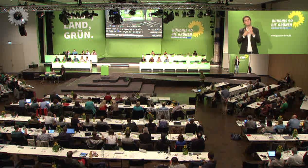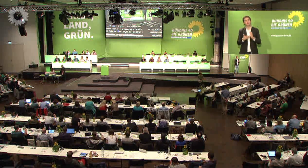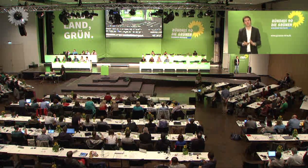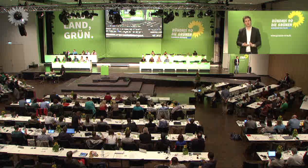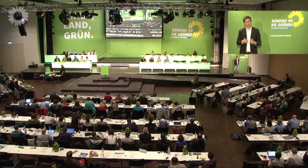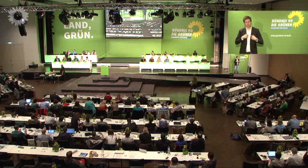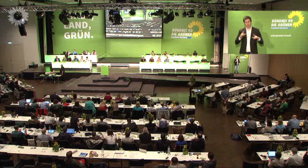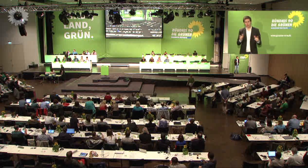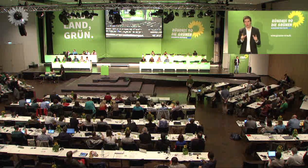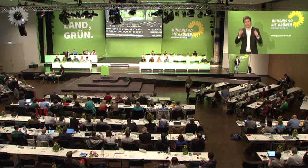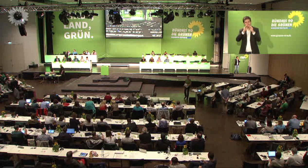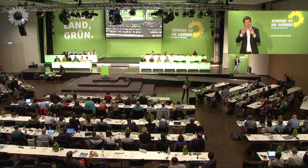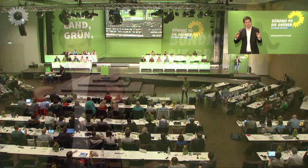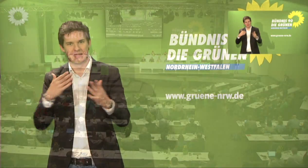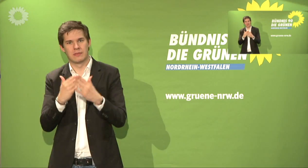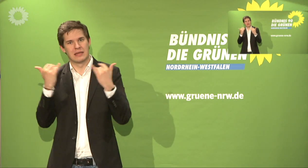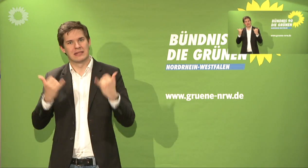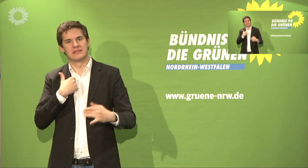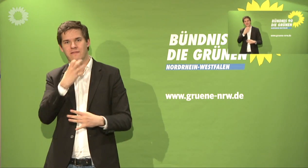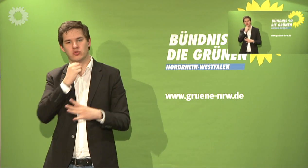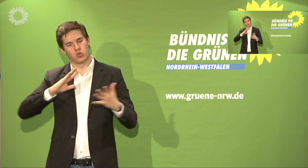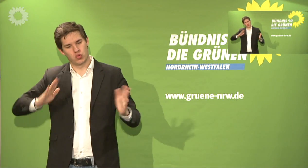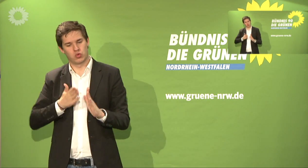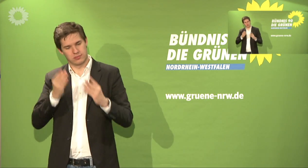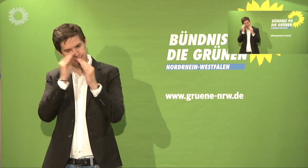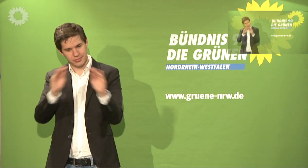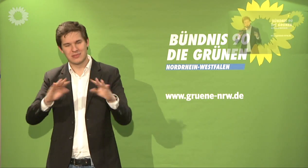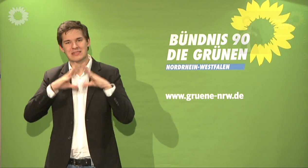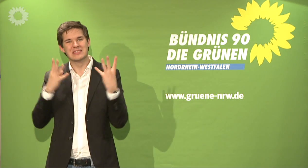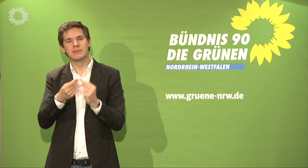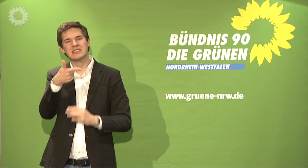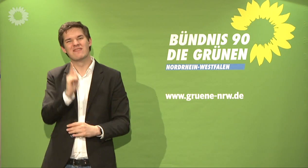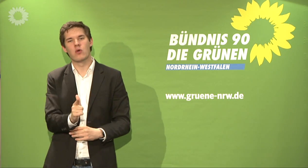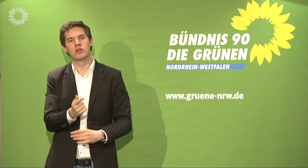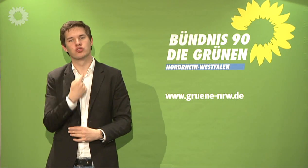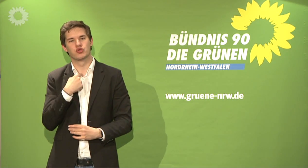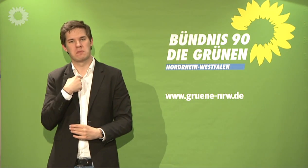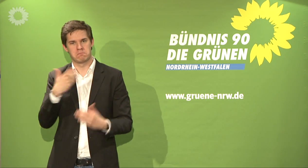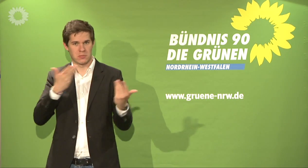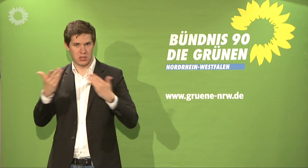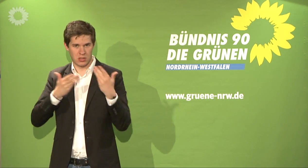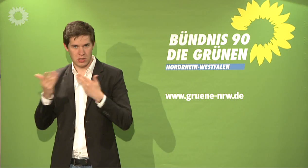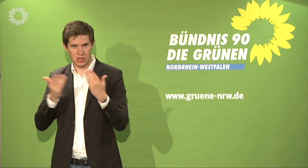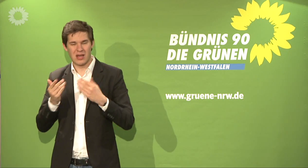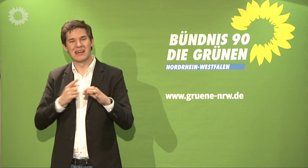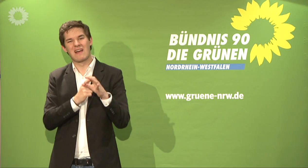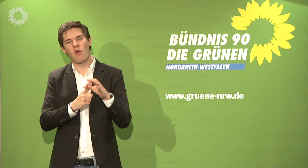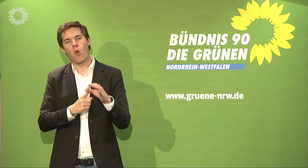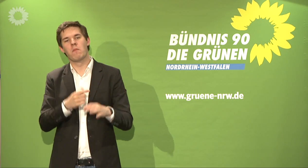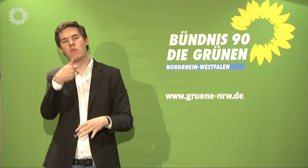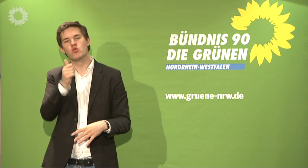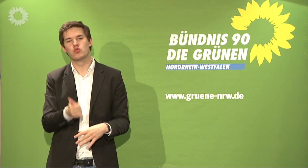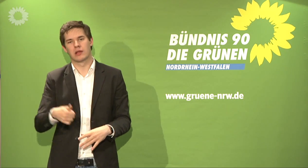nicht vorgestellt. Das möchte ich hiermit eben kurz tun. Es wurden 200 Stimmen abgegeben. Das Quorum lag damit bei